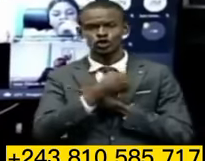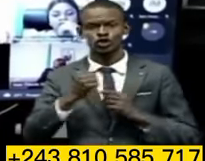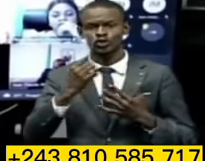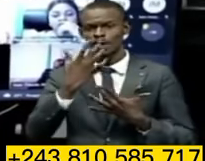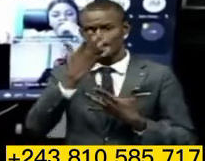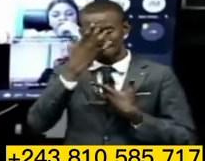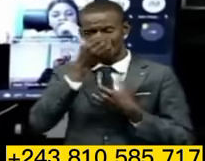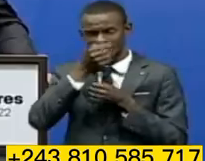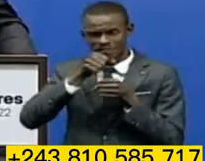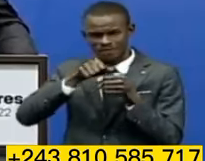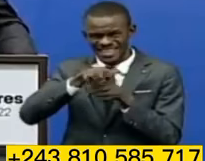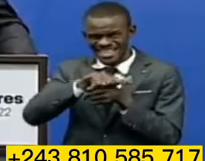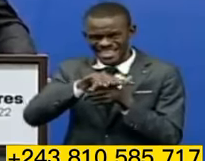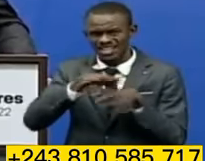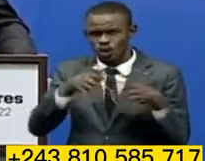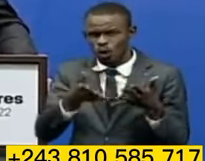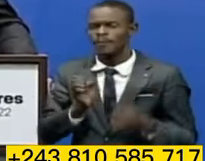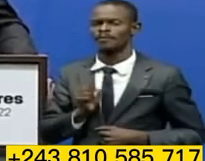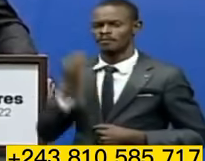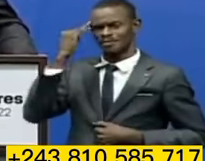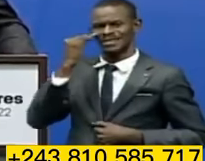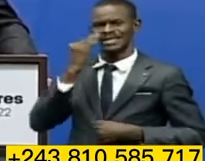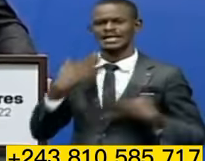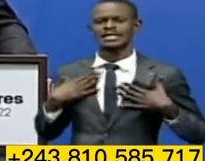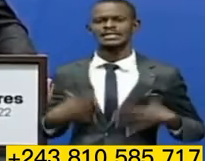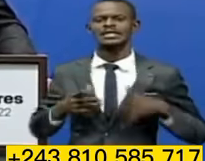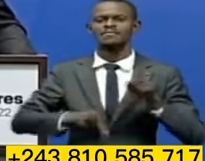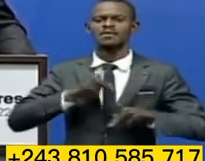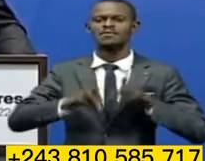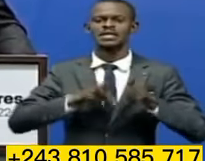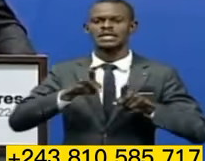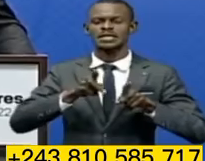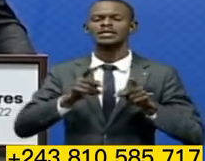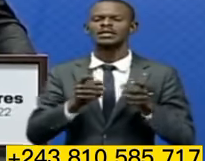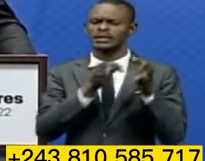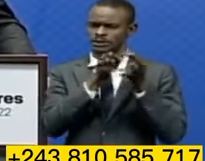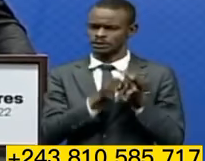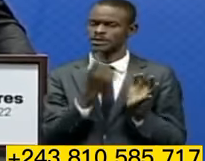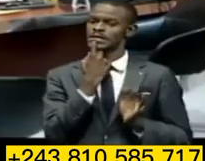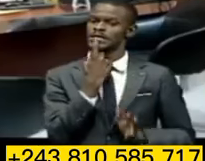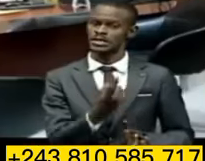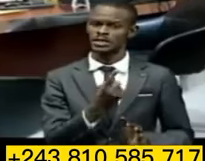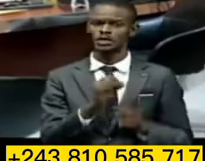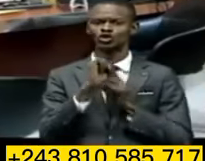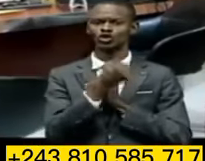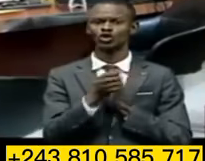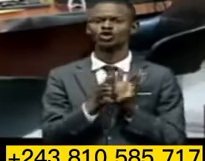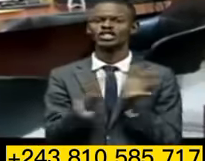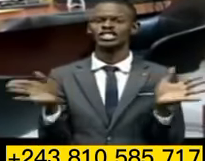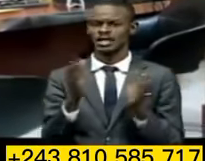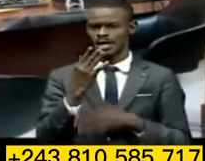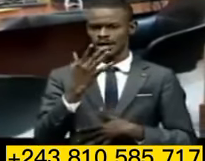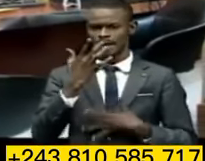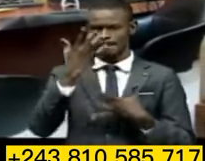le ministre de la Santé publique, Hygiène et Prévention a présenté la situation générale de la pandémie à COVID-19 en République démocratique du